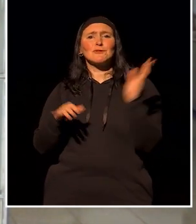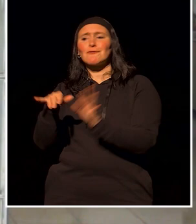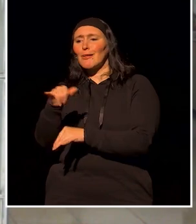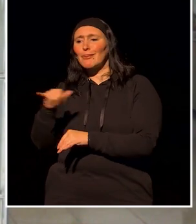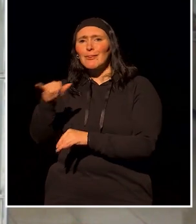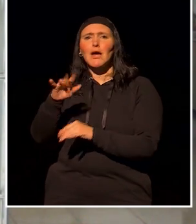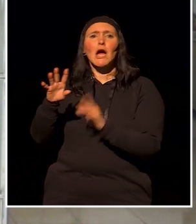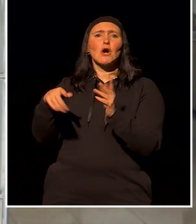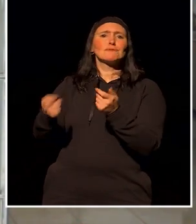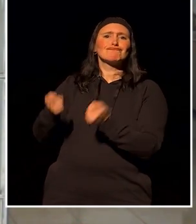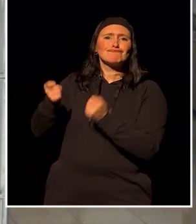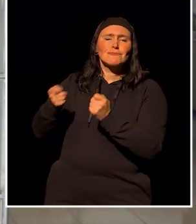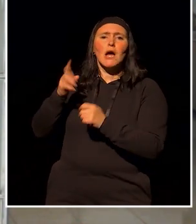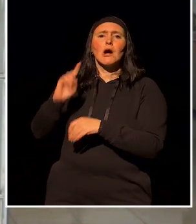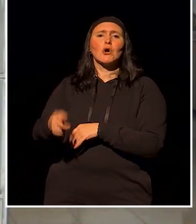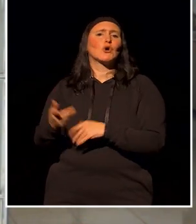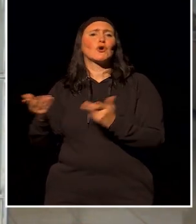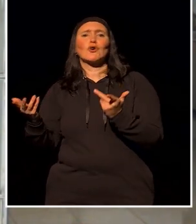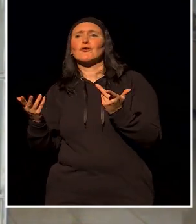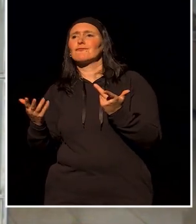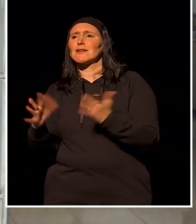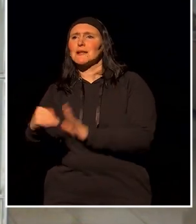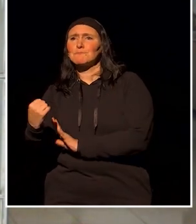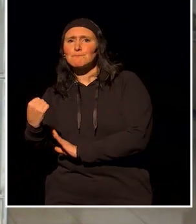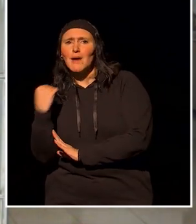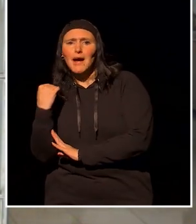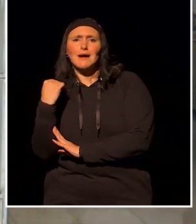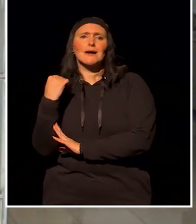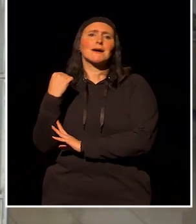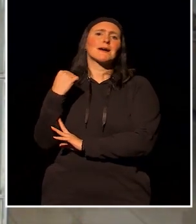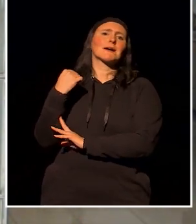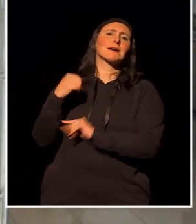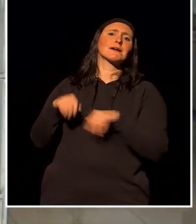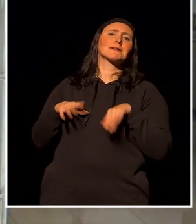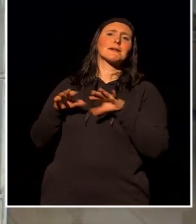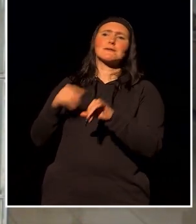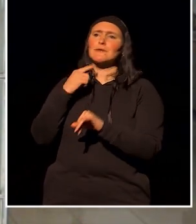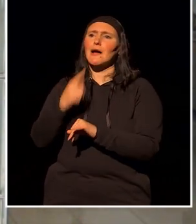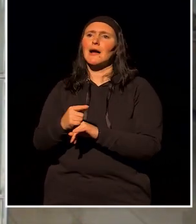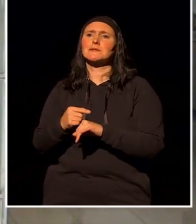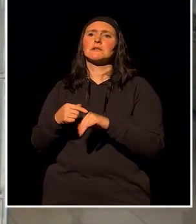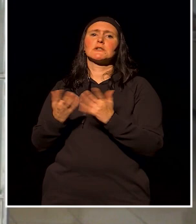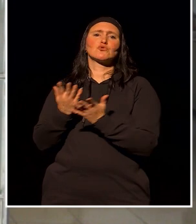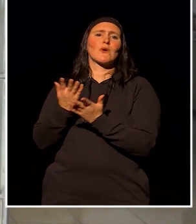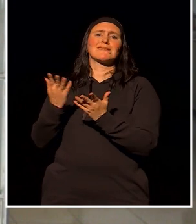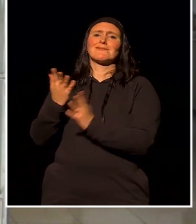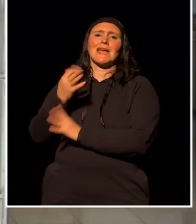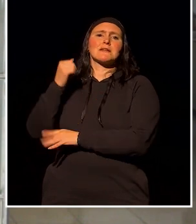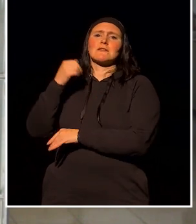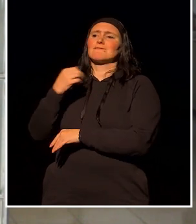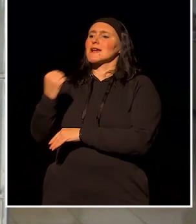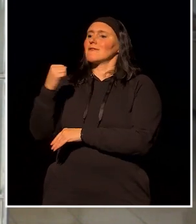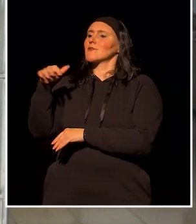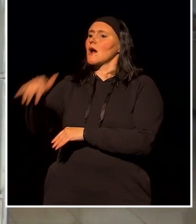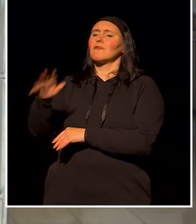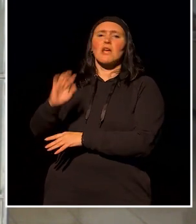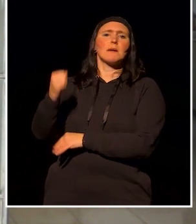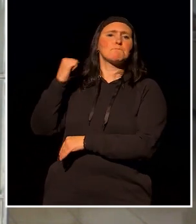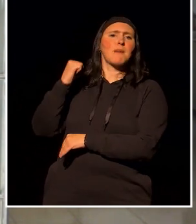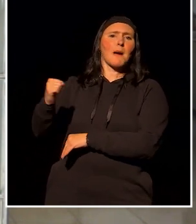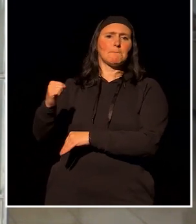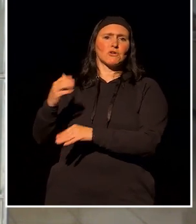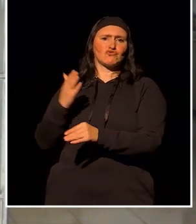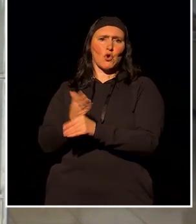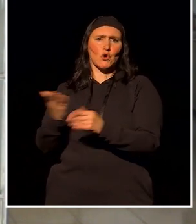die zerstörend ist. Das ist so Franz Fanon auf Steroiden, wenn man will. Und dass das eine ganz